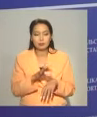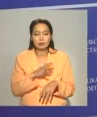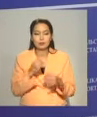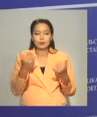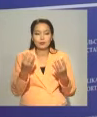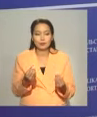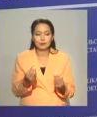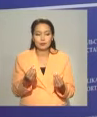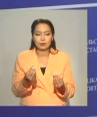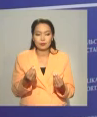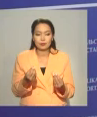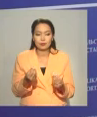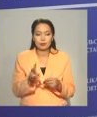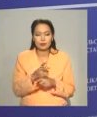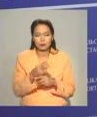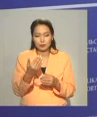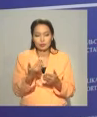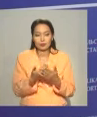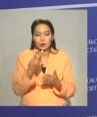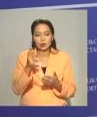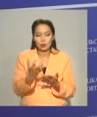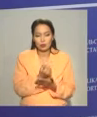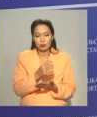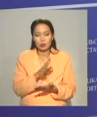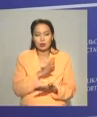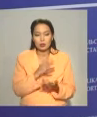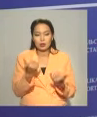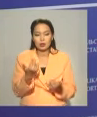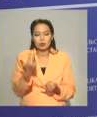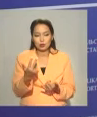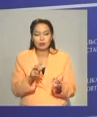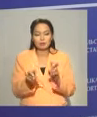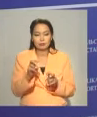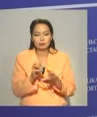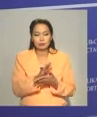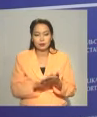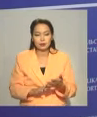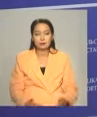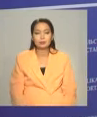түнгі жуық екеуін тапты, бірақ та тағы үшеуі іздестірілуде.